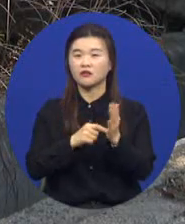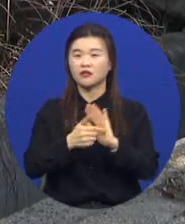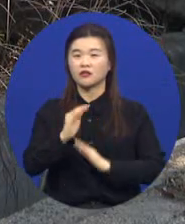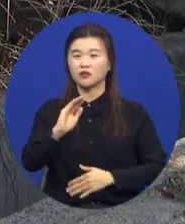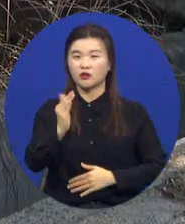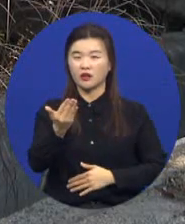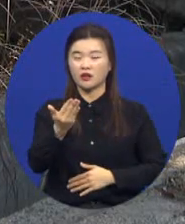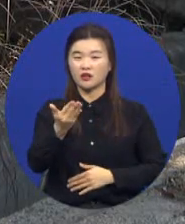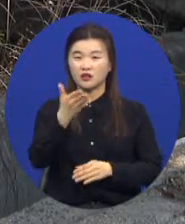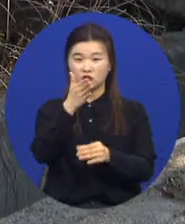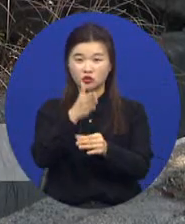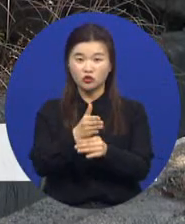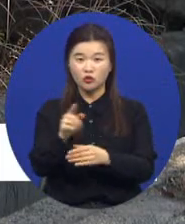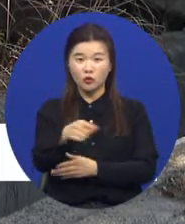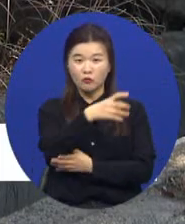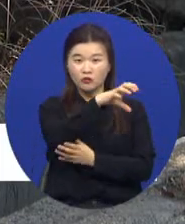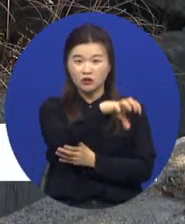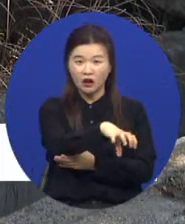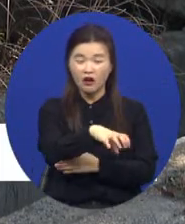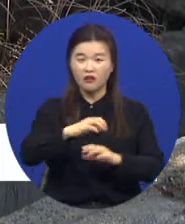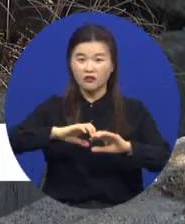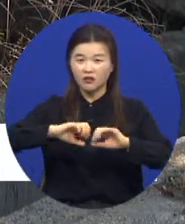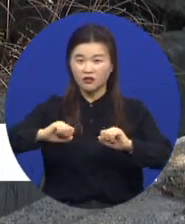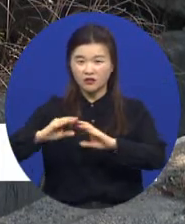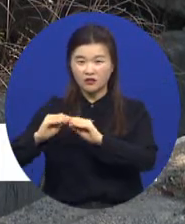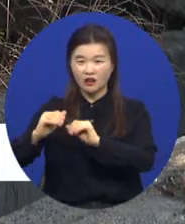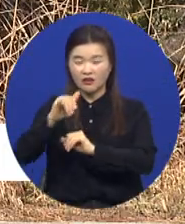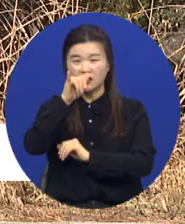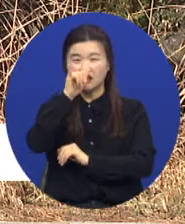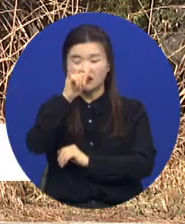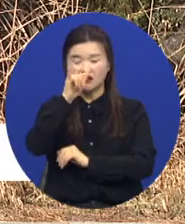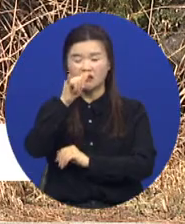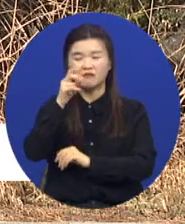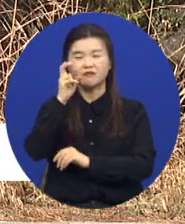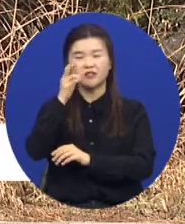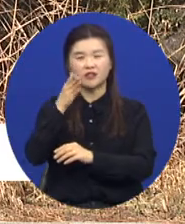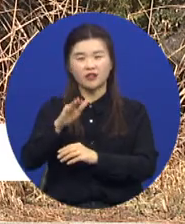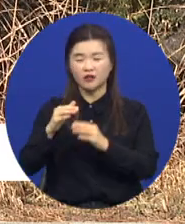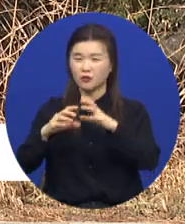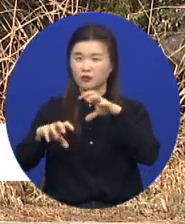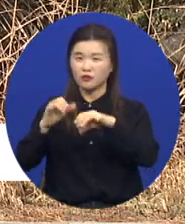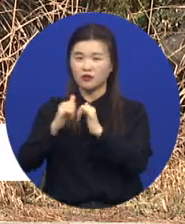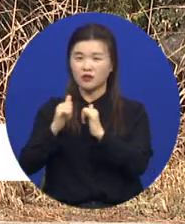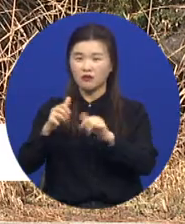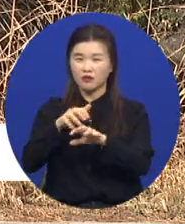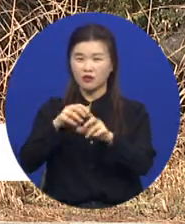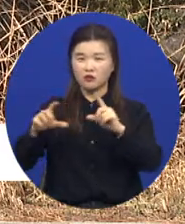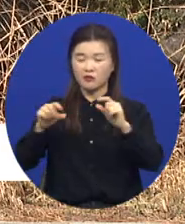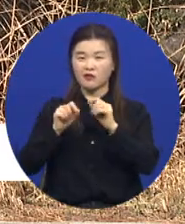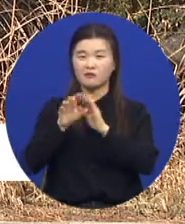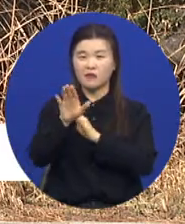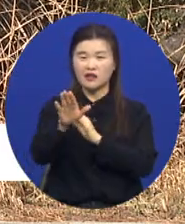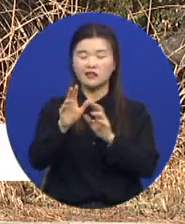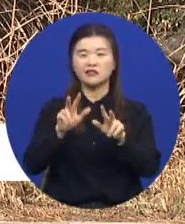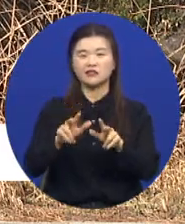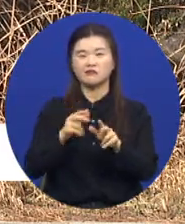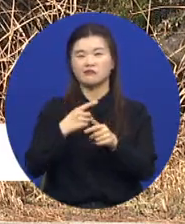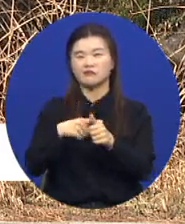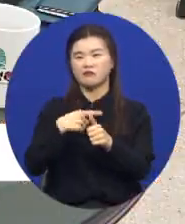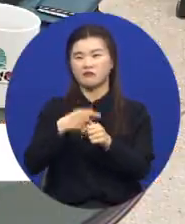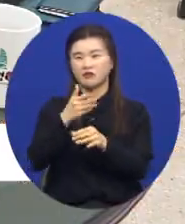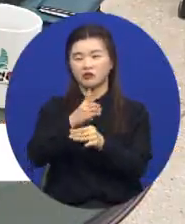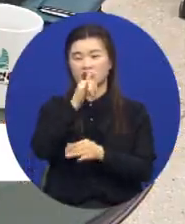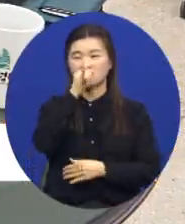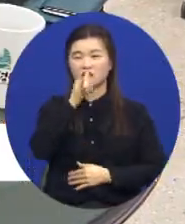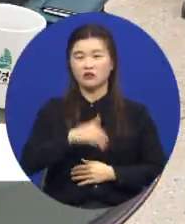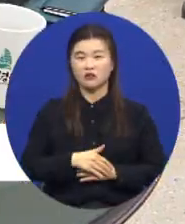이런 가운데 골프장 분리 메가 끄기 나와 마을 주민들이 현수막을 내걸어 반발하고 있습니다